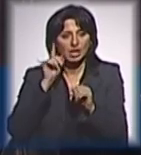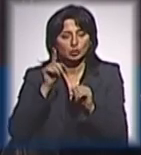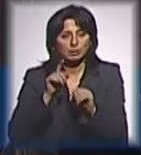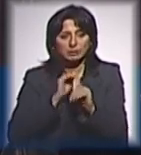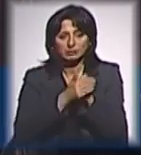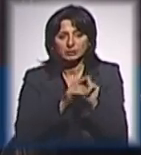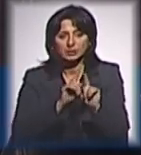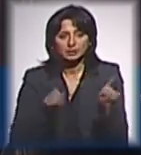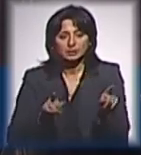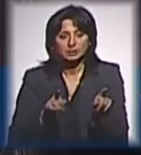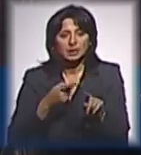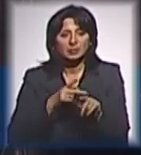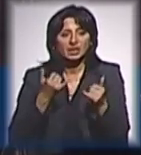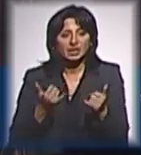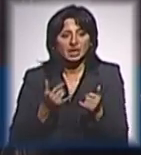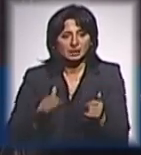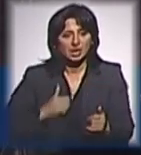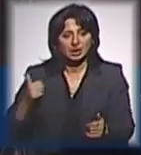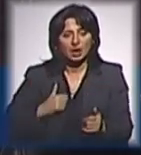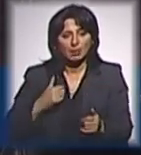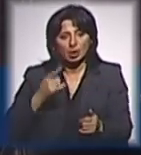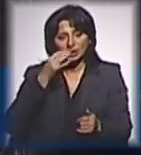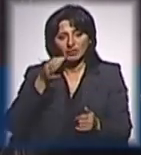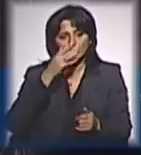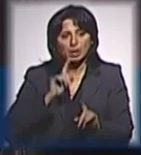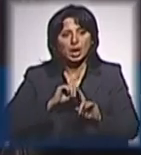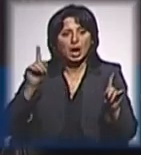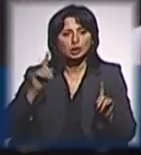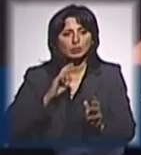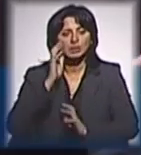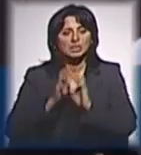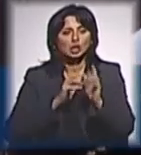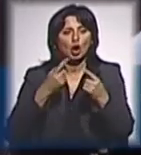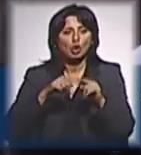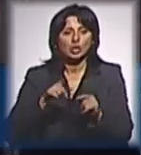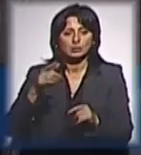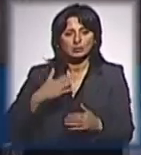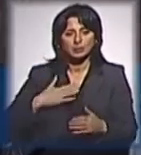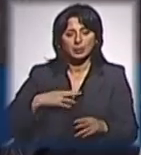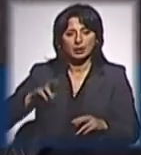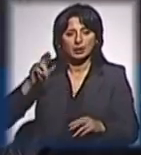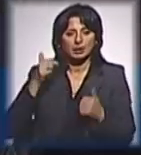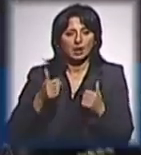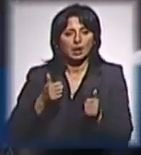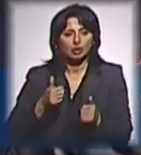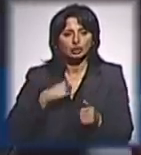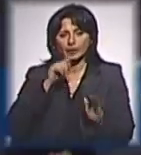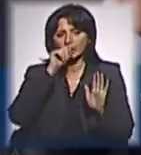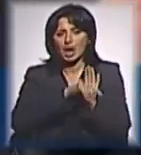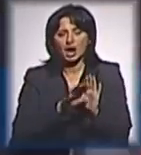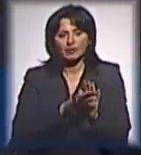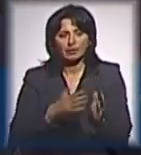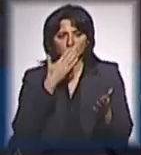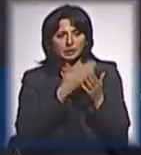ხელისუფლების წარმომადგენლებმა, იმიტომ რომ ისინი დღეს რომ ტრაბახობენ და თავს იწოდებენ განსაკუთრებით საერთაშორისო ორგანიზაციების წინაშე, რომ ჩვენ არ ვერევით და ეს